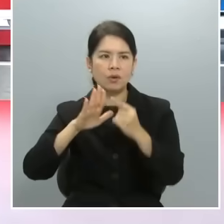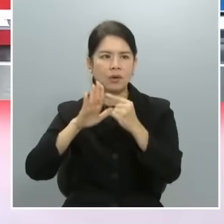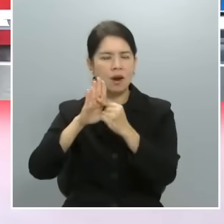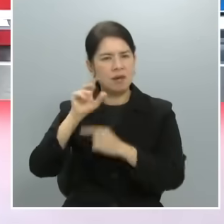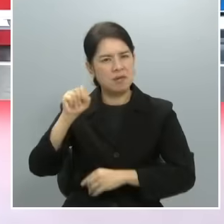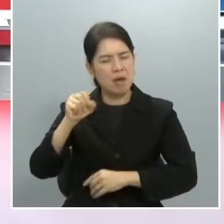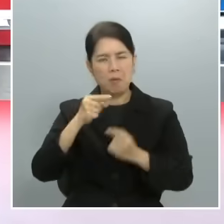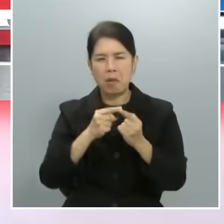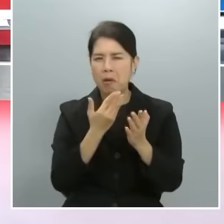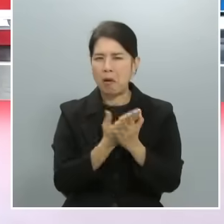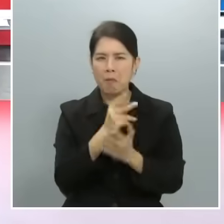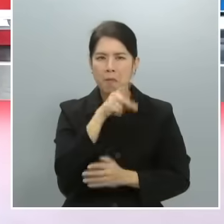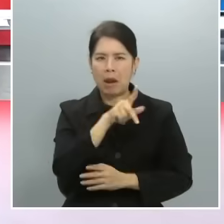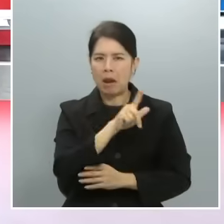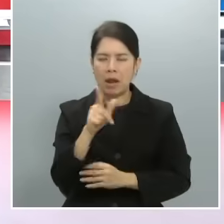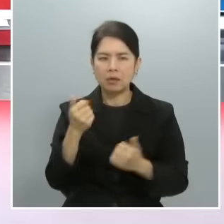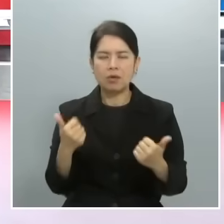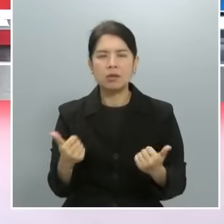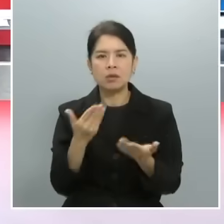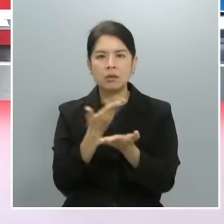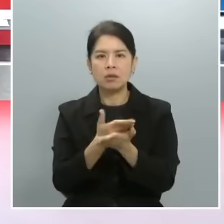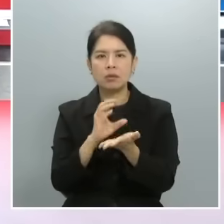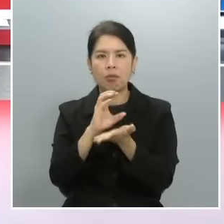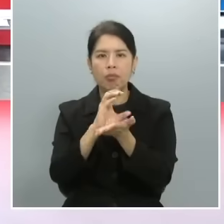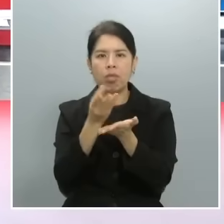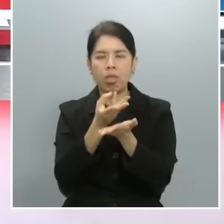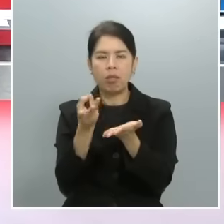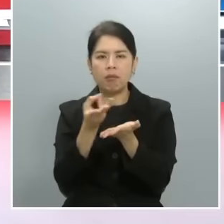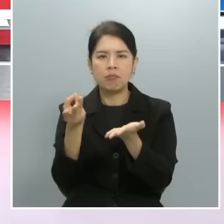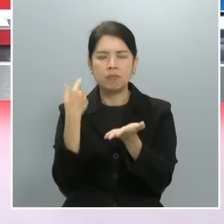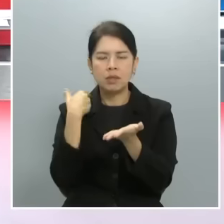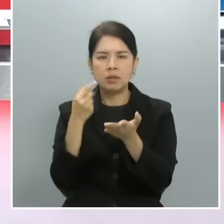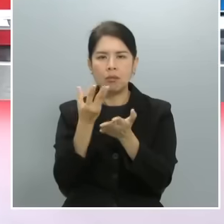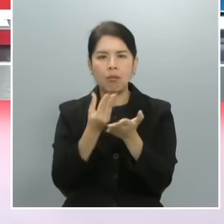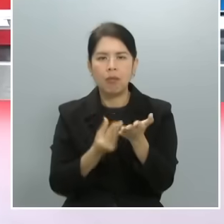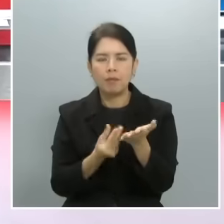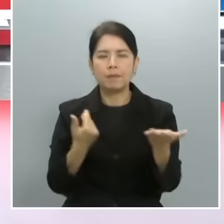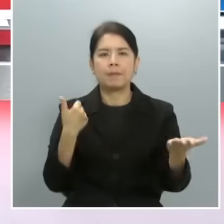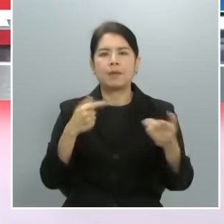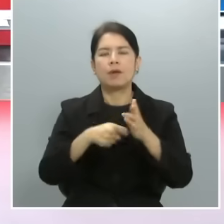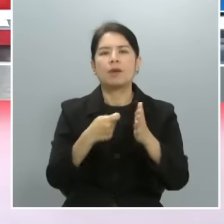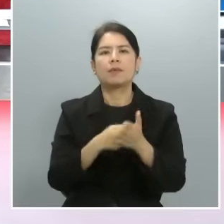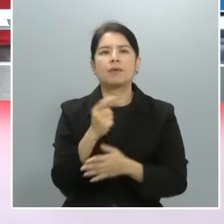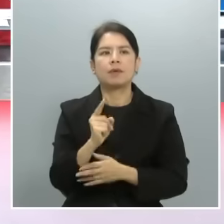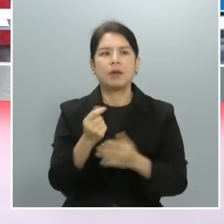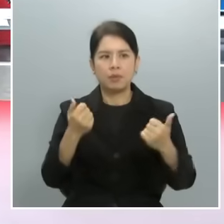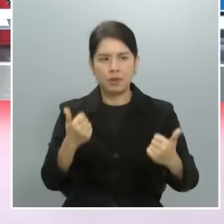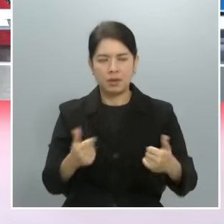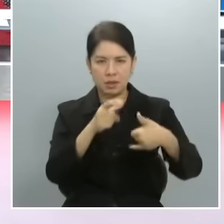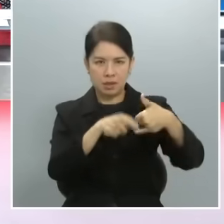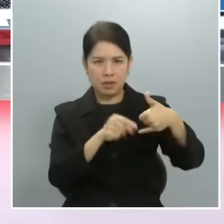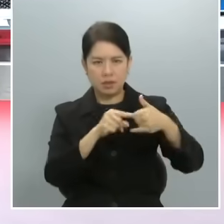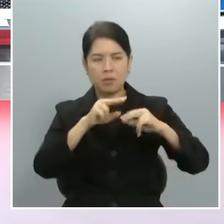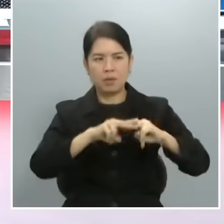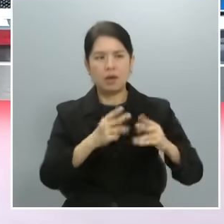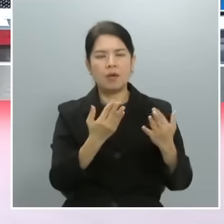วันนี้เกลี้ยงไม่เหลือเลยมันเป็นเพราะอะไรนะฮะวันนี้มานั่งอยู่ในรายการนะ